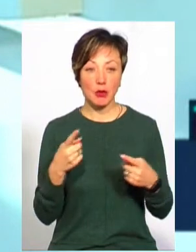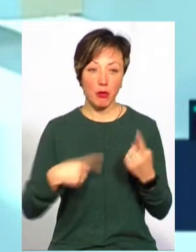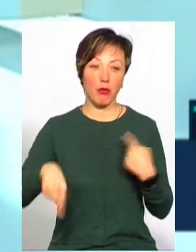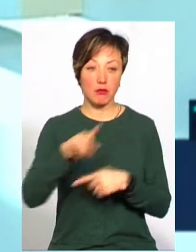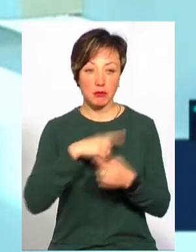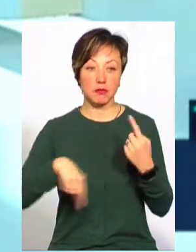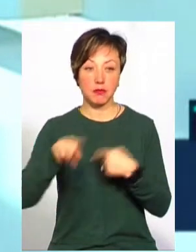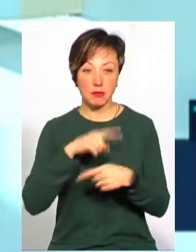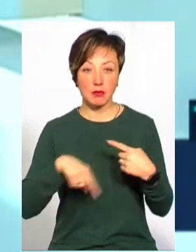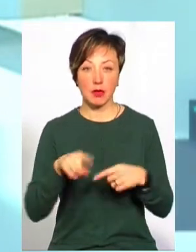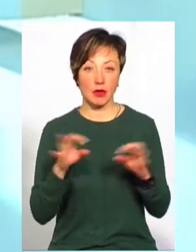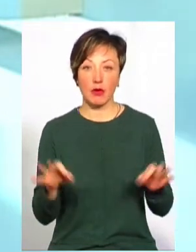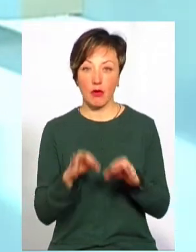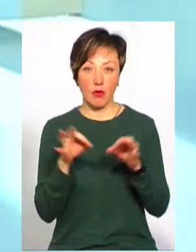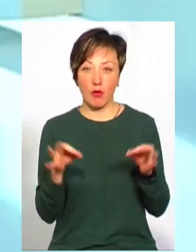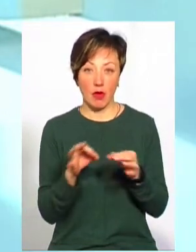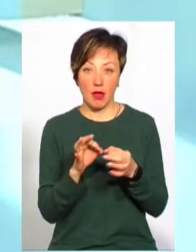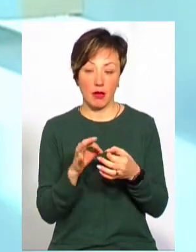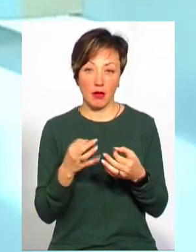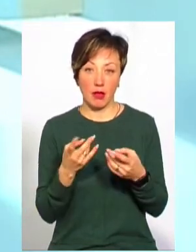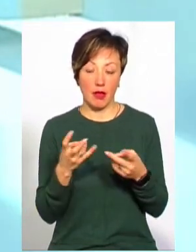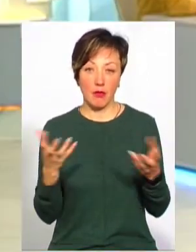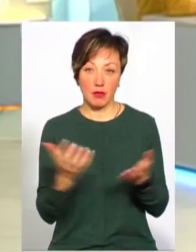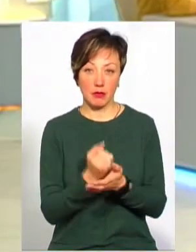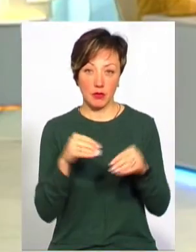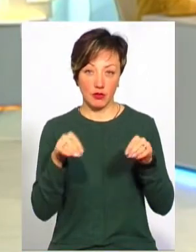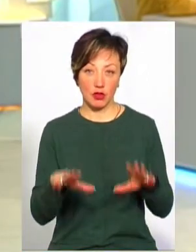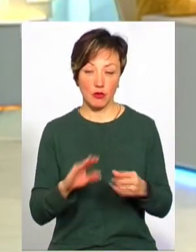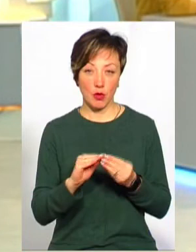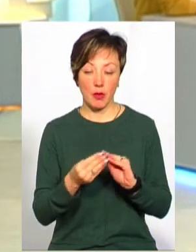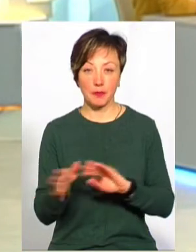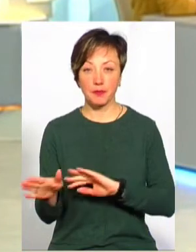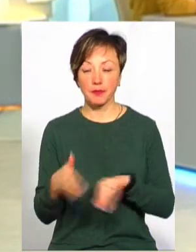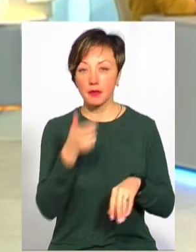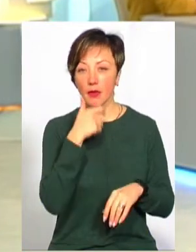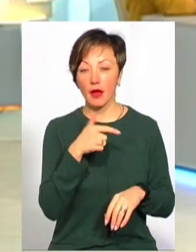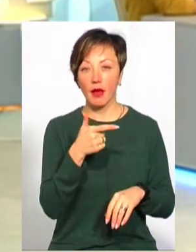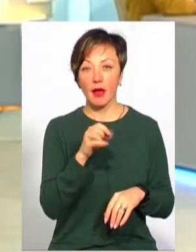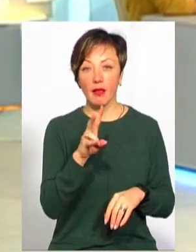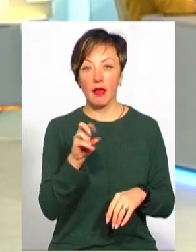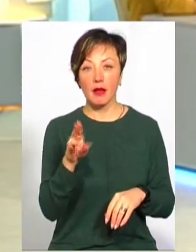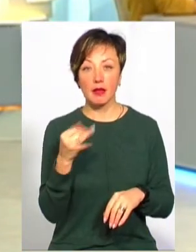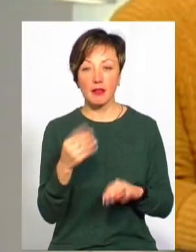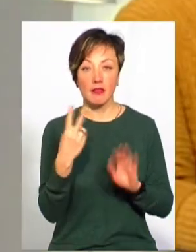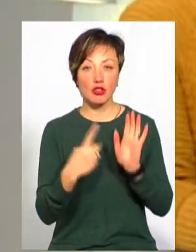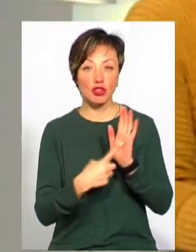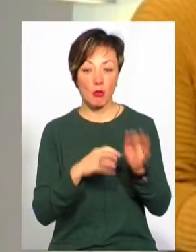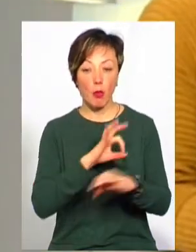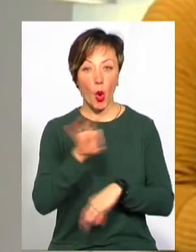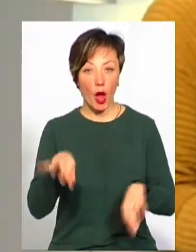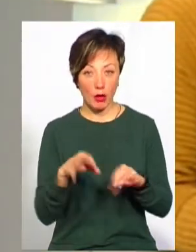колу весь час, то ми так ніколи не вийдемо замкнутого кола. Дякую. Пане Геннадію, скажіть, будь ласка, у 26 статті проєкту